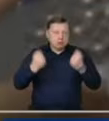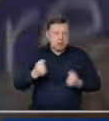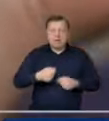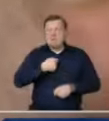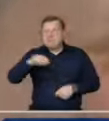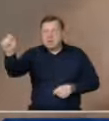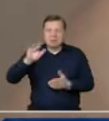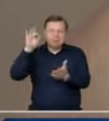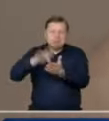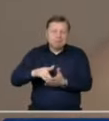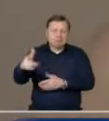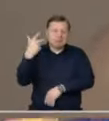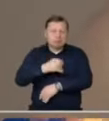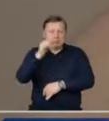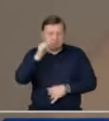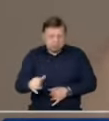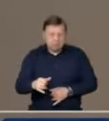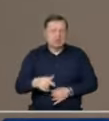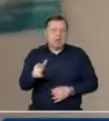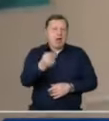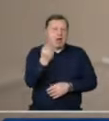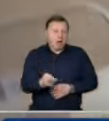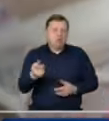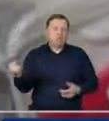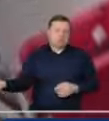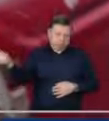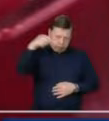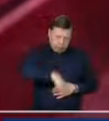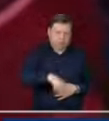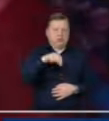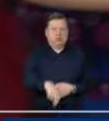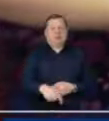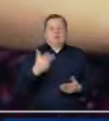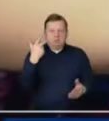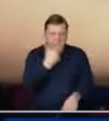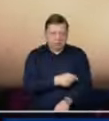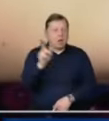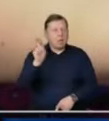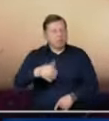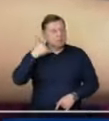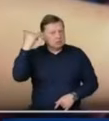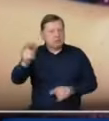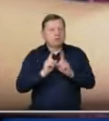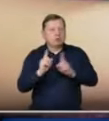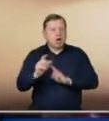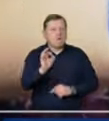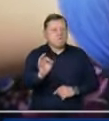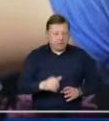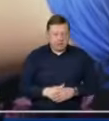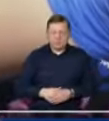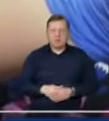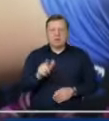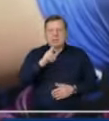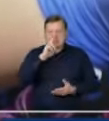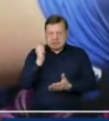do stacjonarnego punktu szczepień, czyli tak zwani pacjenci leżący. Żeby skorzystać z takiej formy szczepień, trzeba zadzwonić do swojej przychodni. Odpowiednie